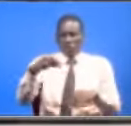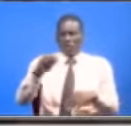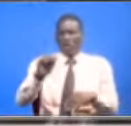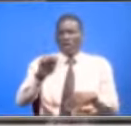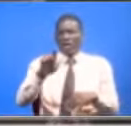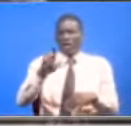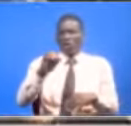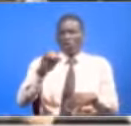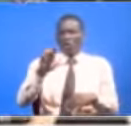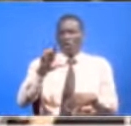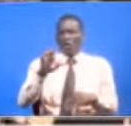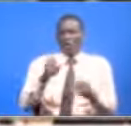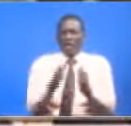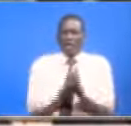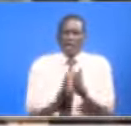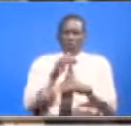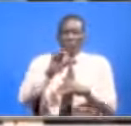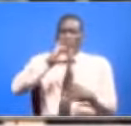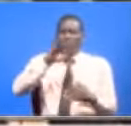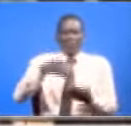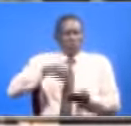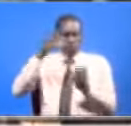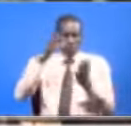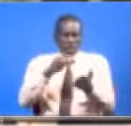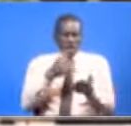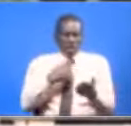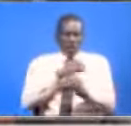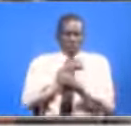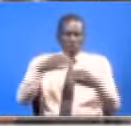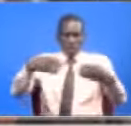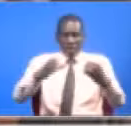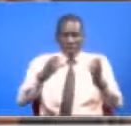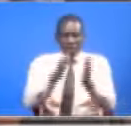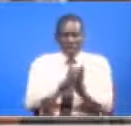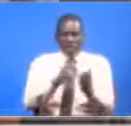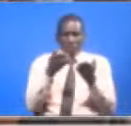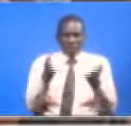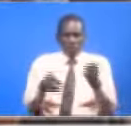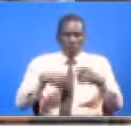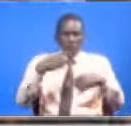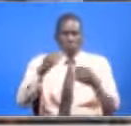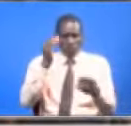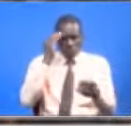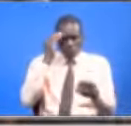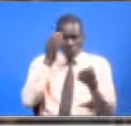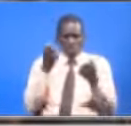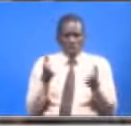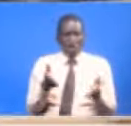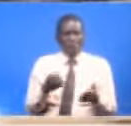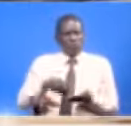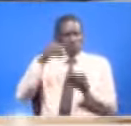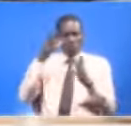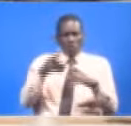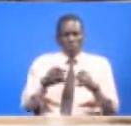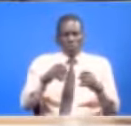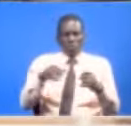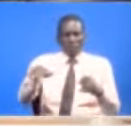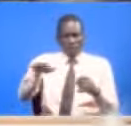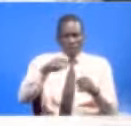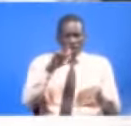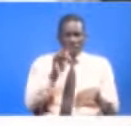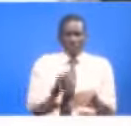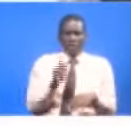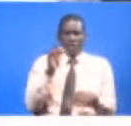zaidi ya wanafunzi 3,000 kusalia bila madarasa na vifaa vingine vya kuendeleza masomo yao. Kwa sasa wanafunzi kutoka maeneo